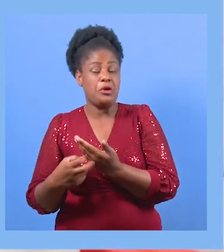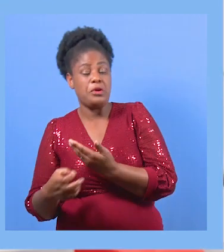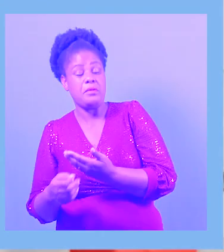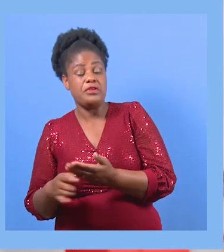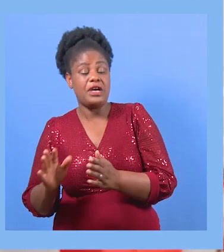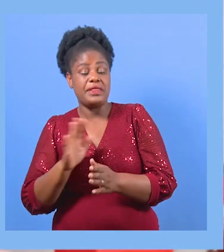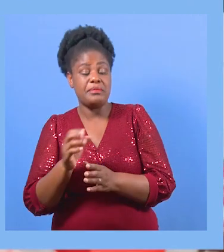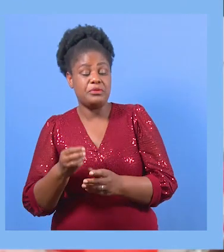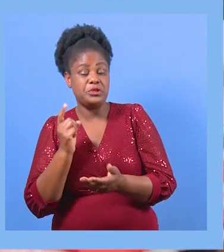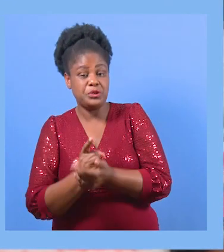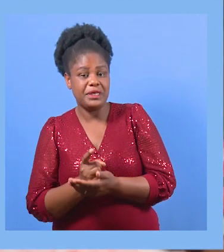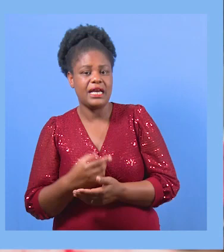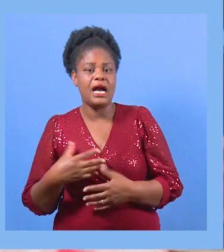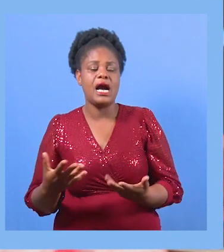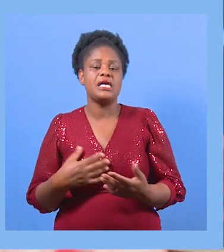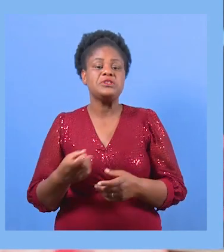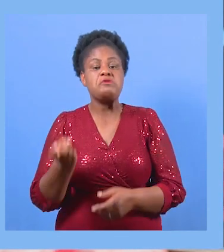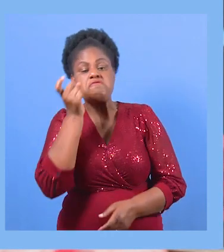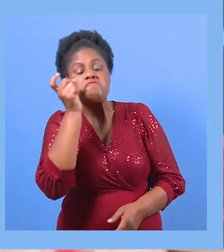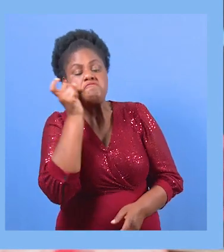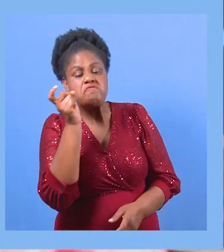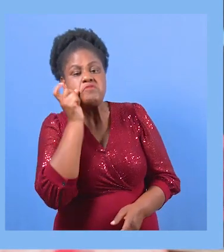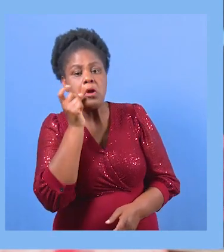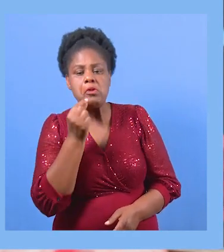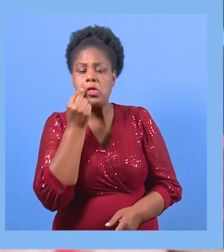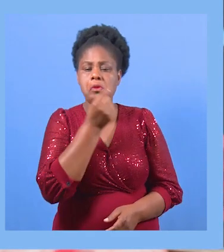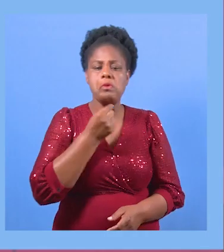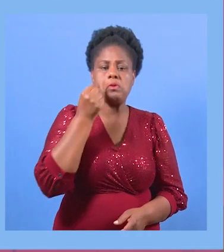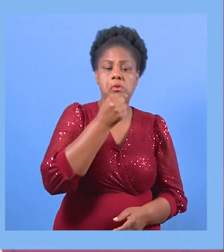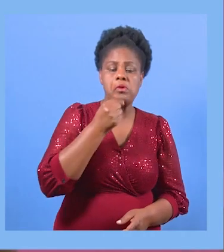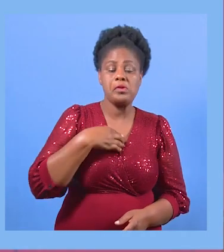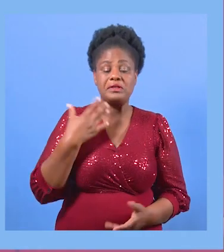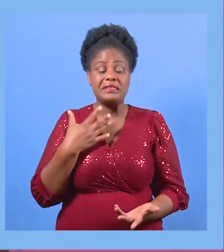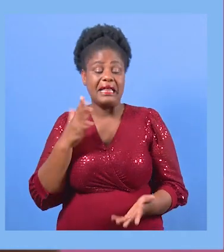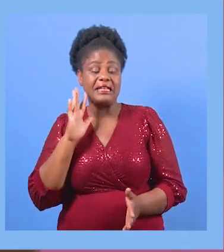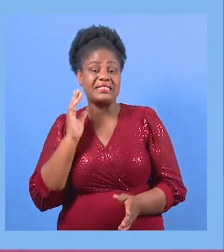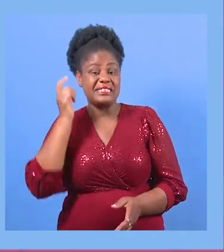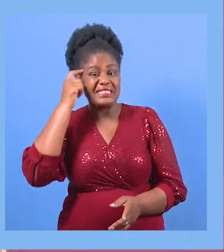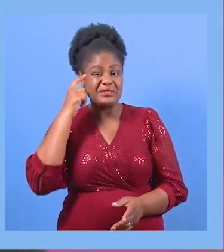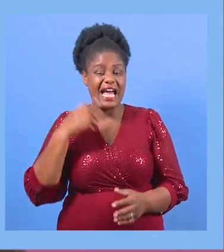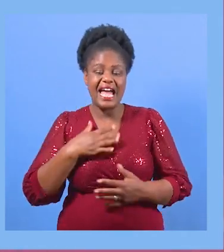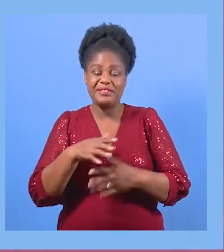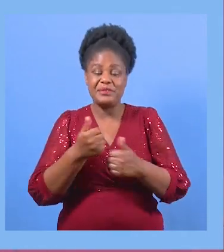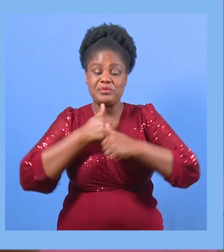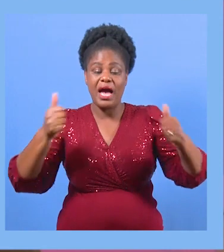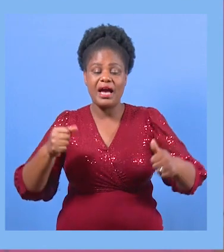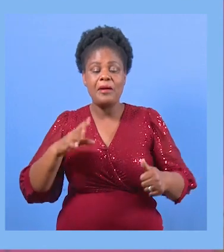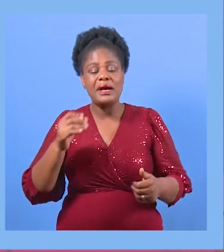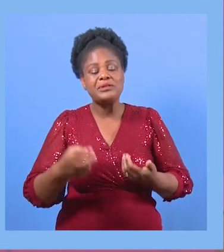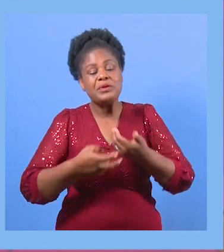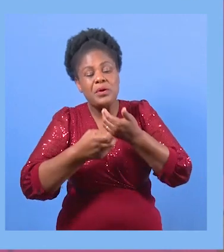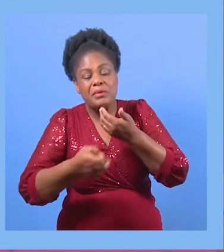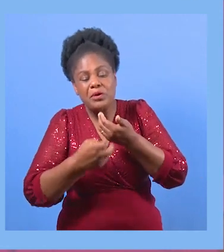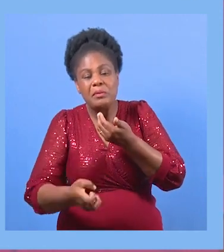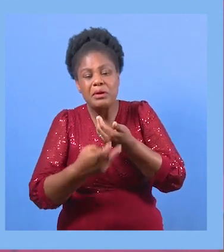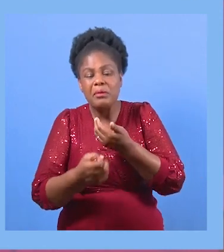Tateedzera izvozvo, isu chedu kungoteedzera tichizozora mafuta pamuromo kunge takaguta. Nyambisirwa tiri kutora zvisizvo. Tatora